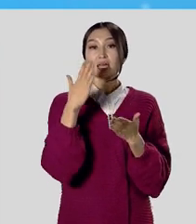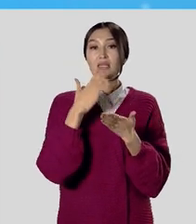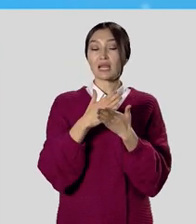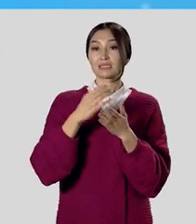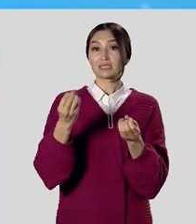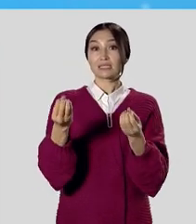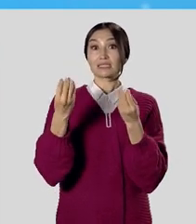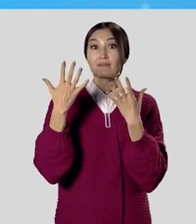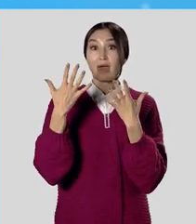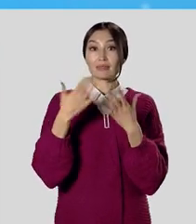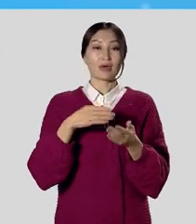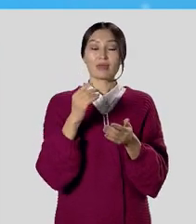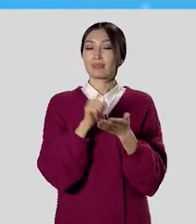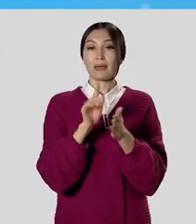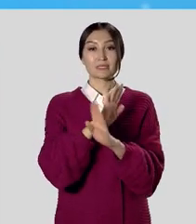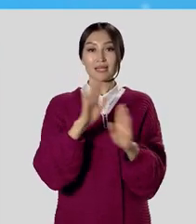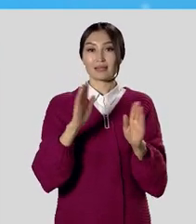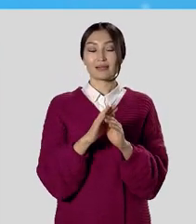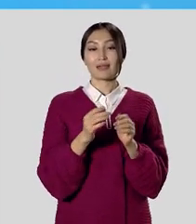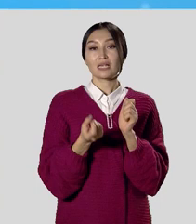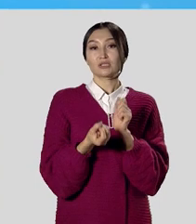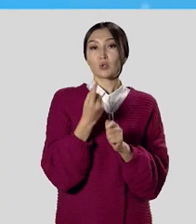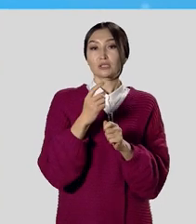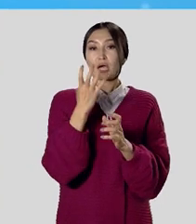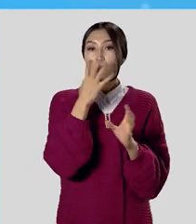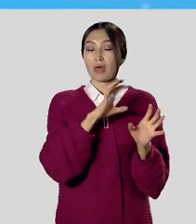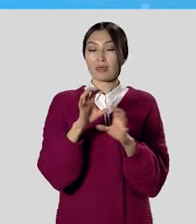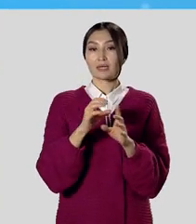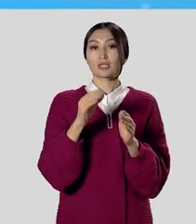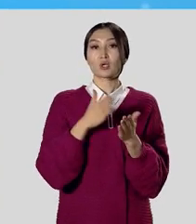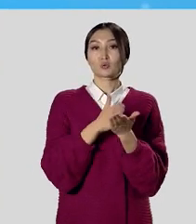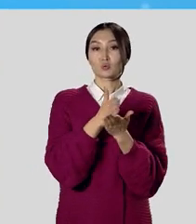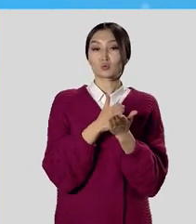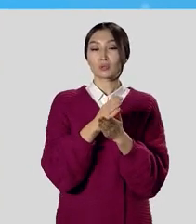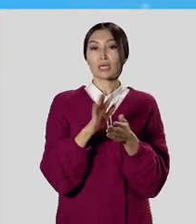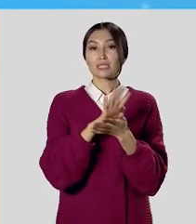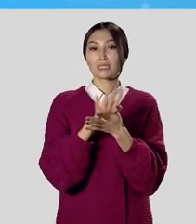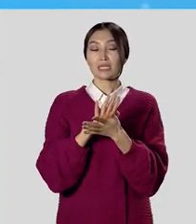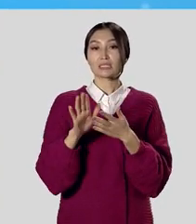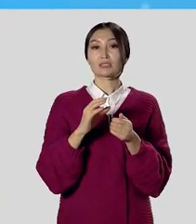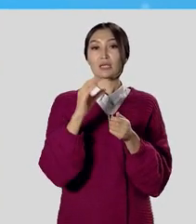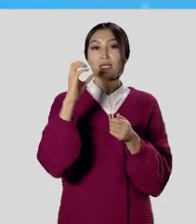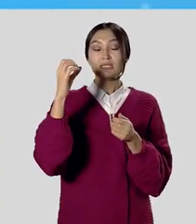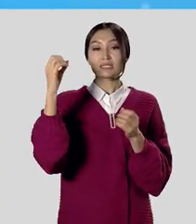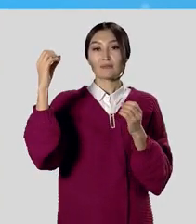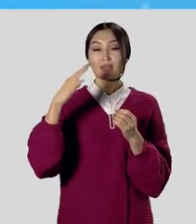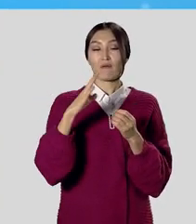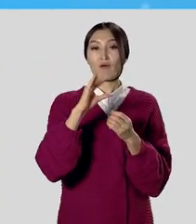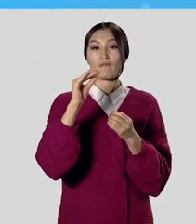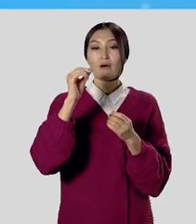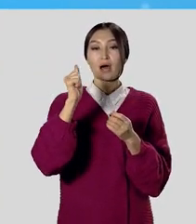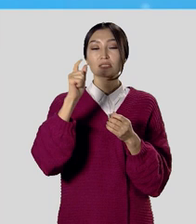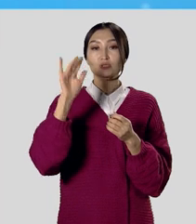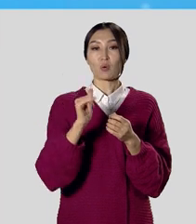не обязательно. Источником энергии здесь служат синтезированные в световую фазу